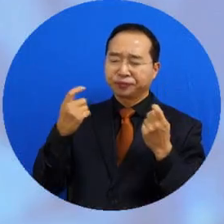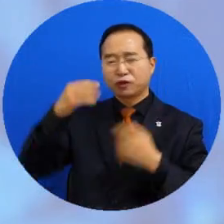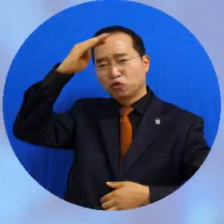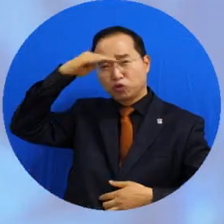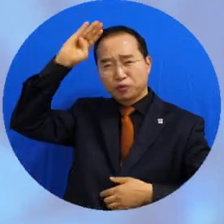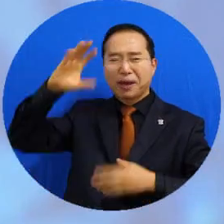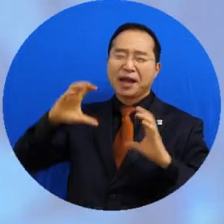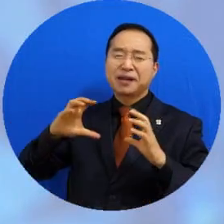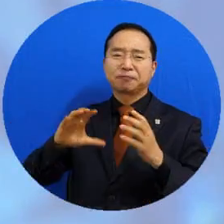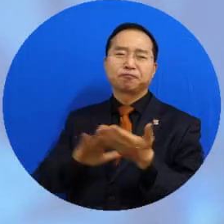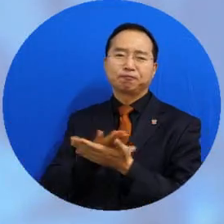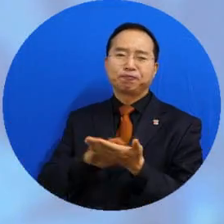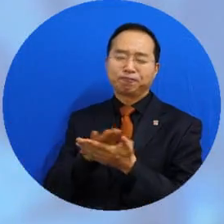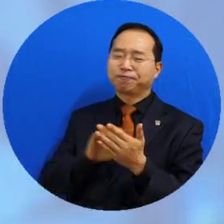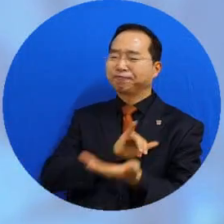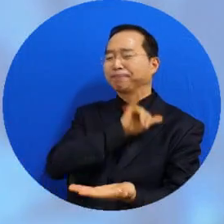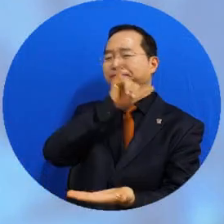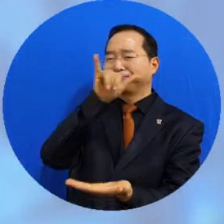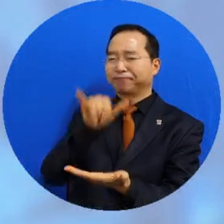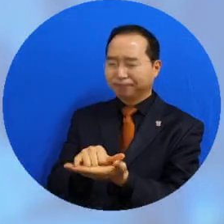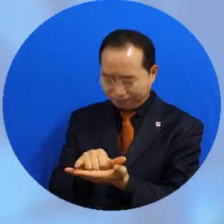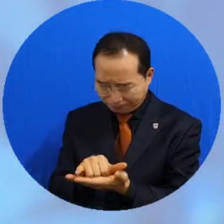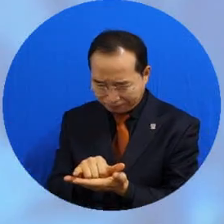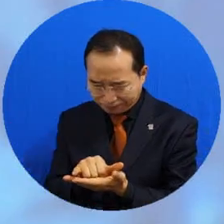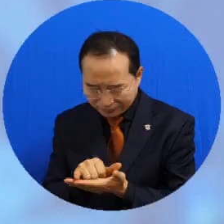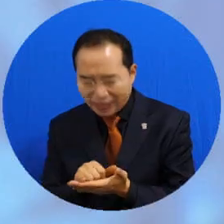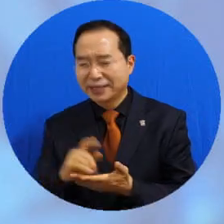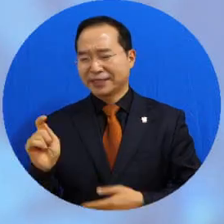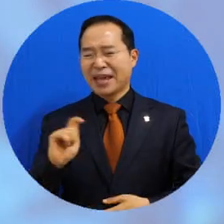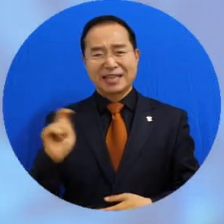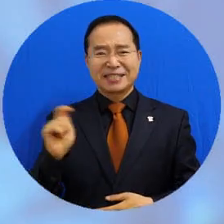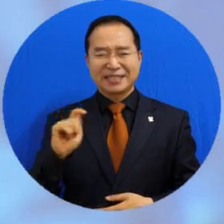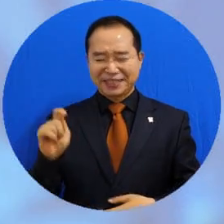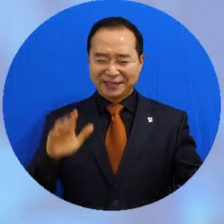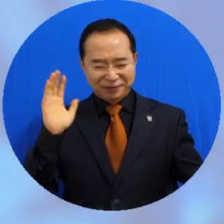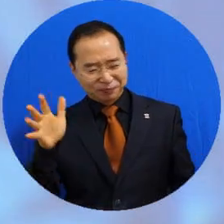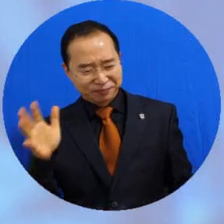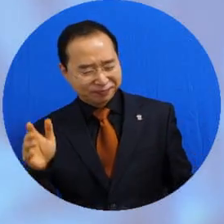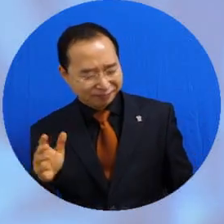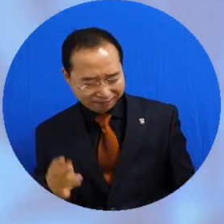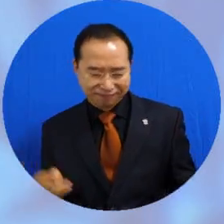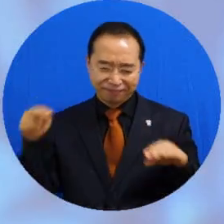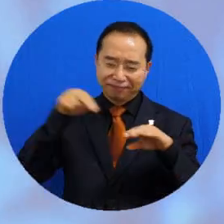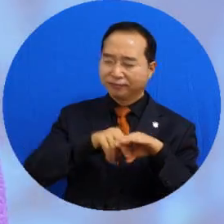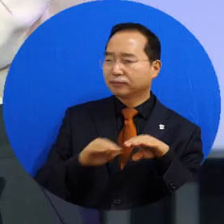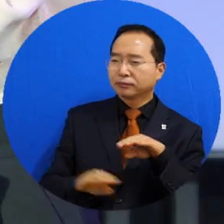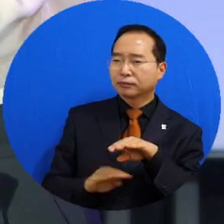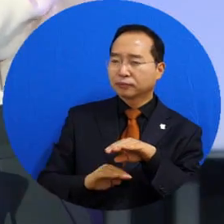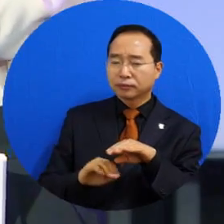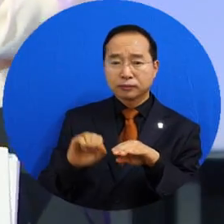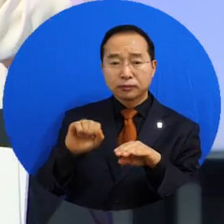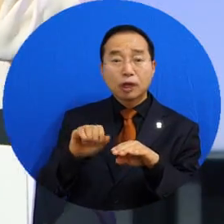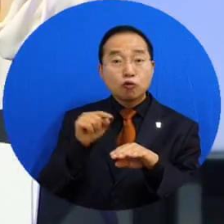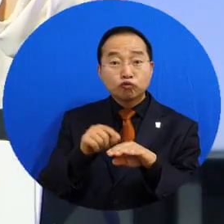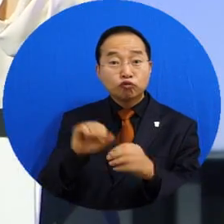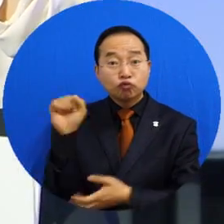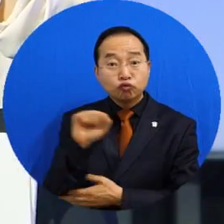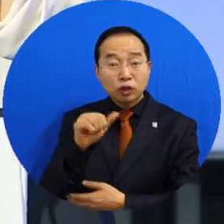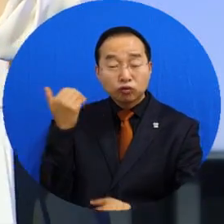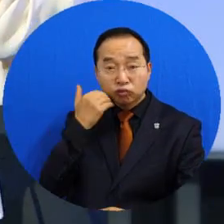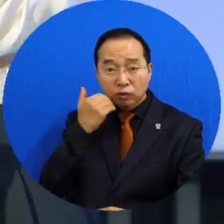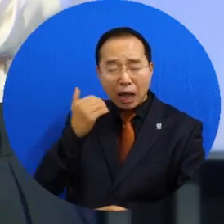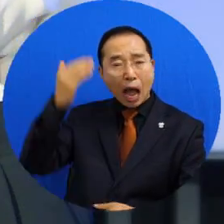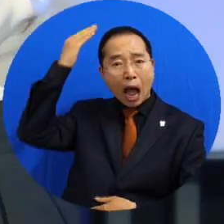네. 공항에서 내리자마자 택시를 탔는데 택시 기사가 한인 3세였었어요. 네.